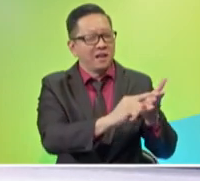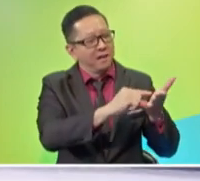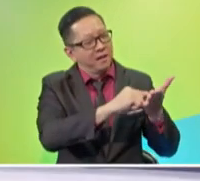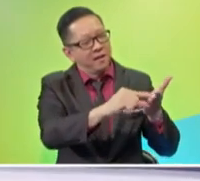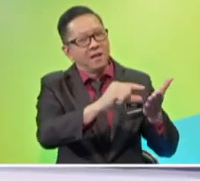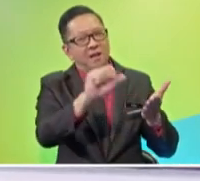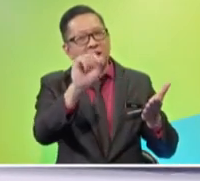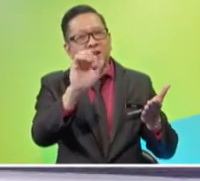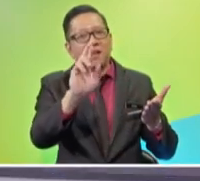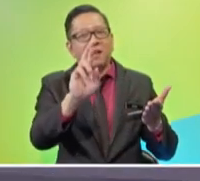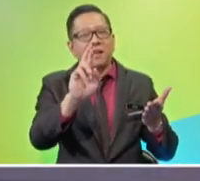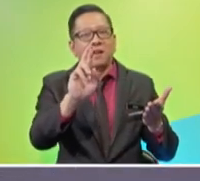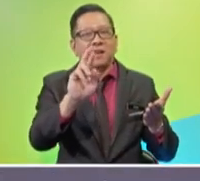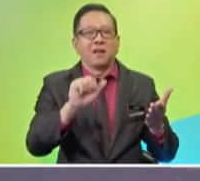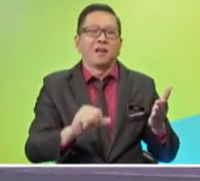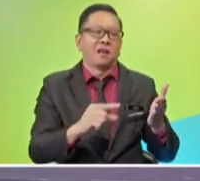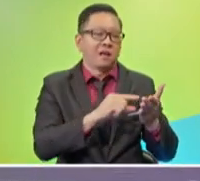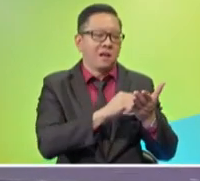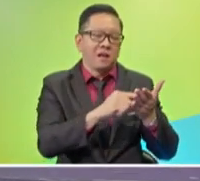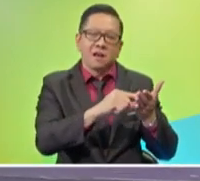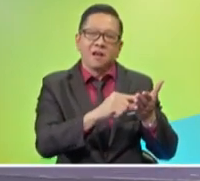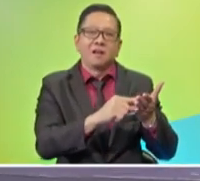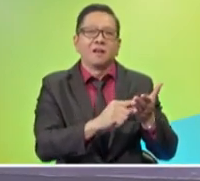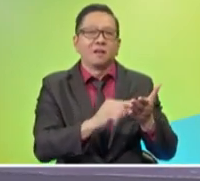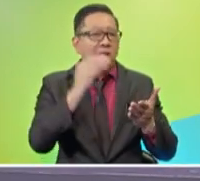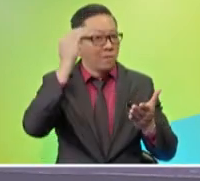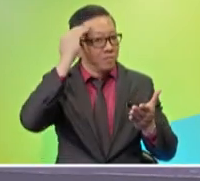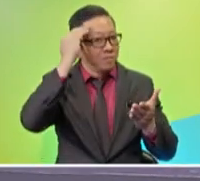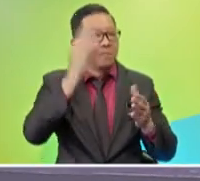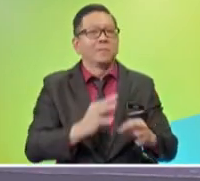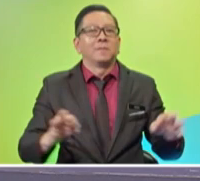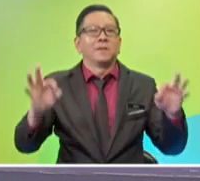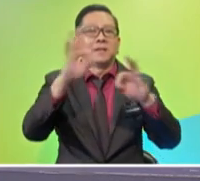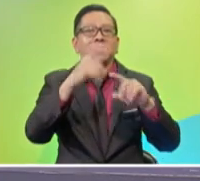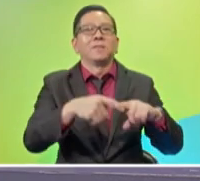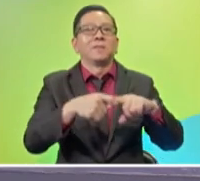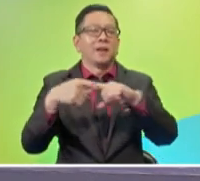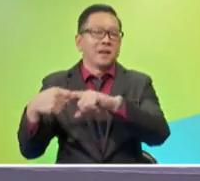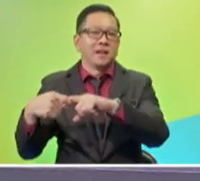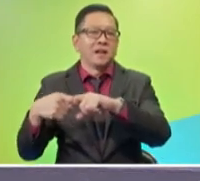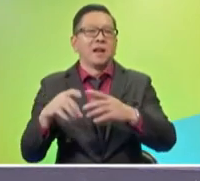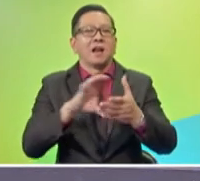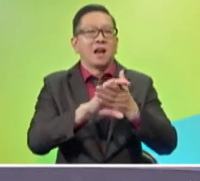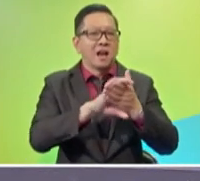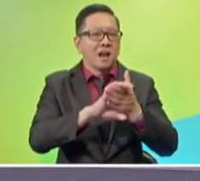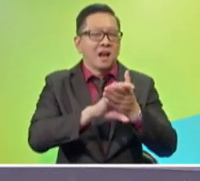Ya, jadi kita telah membuat aktiviti bercerita menggunakan